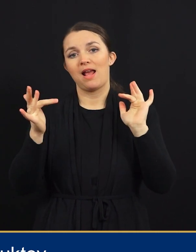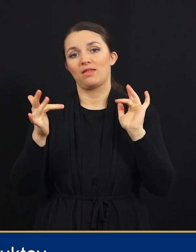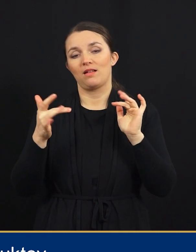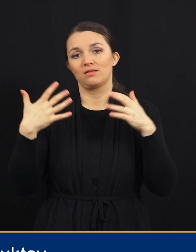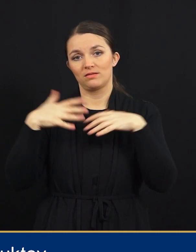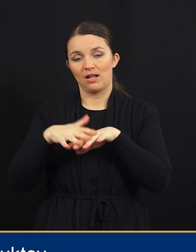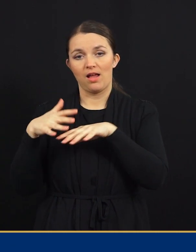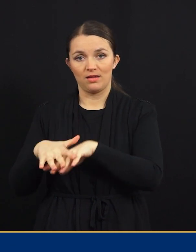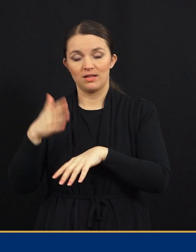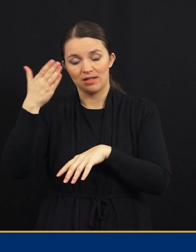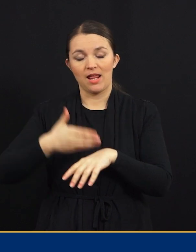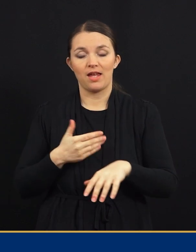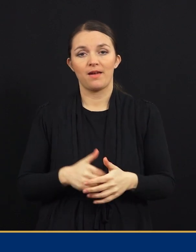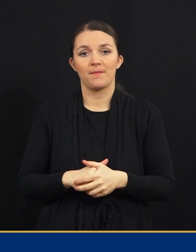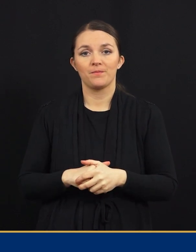straneh.